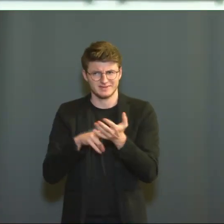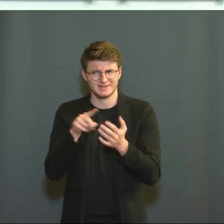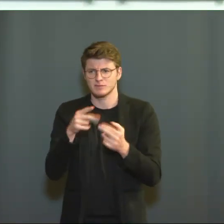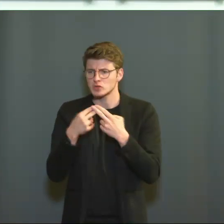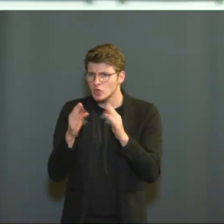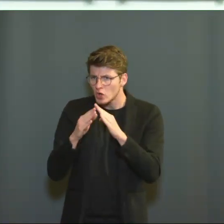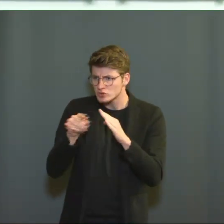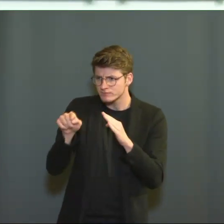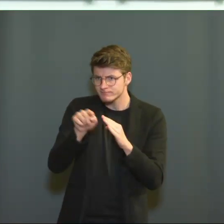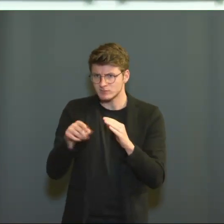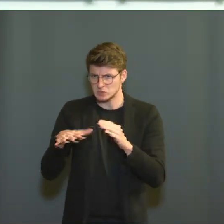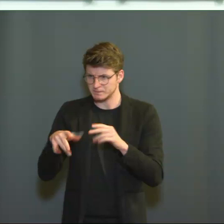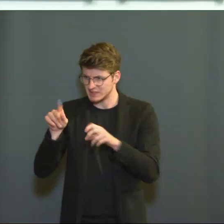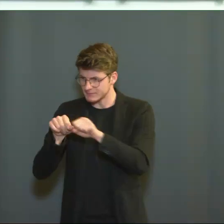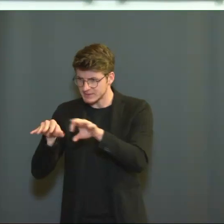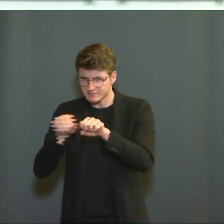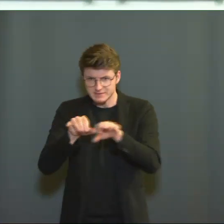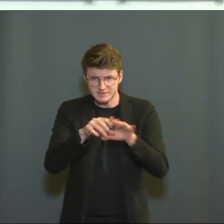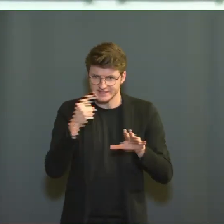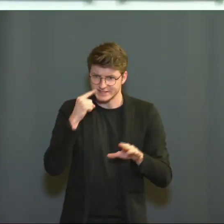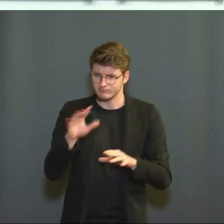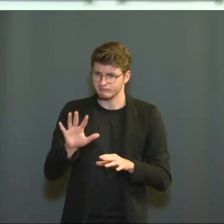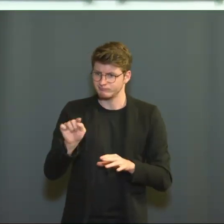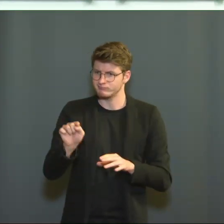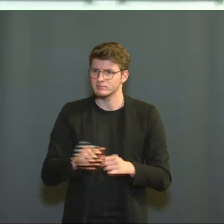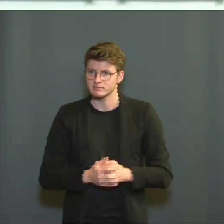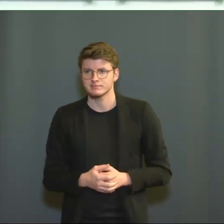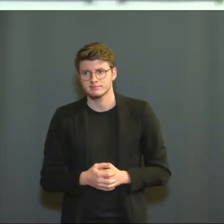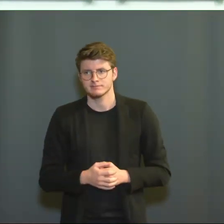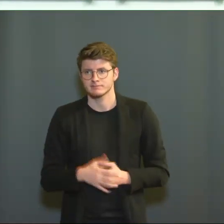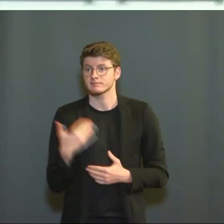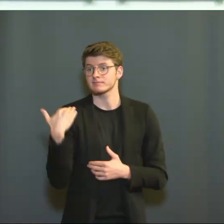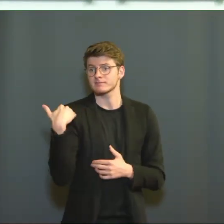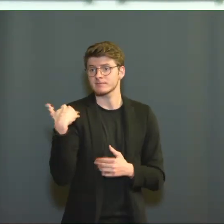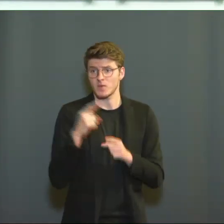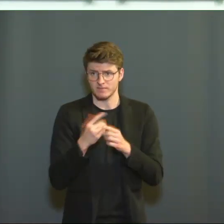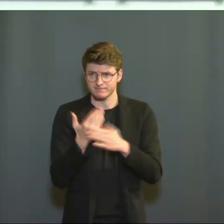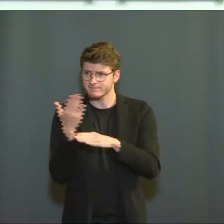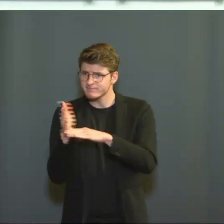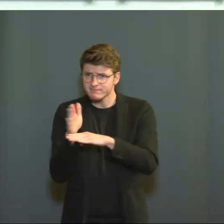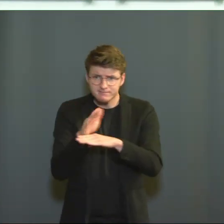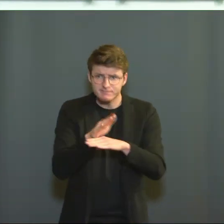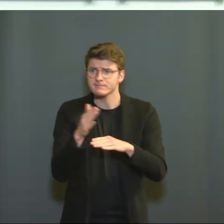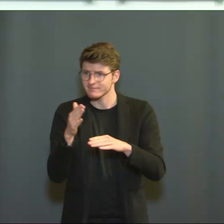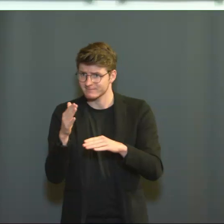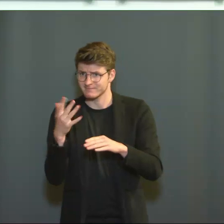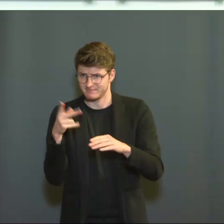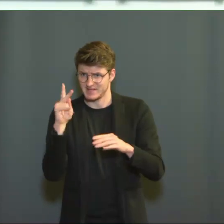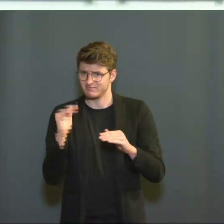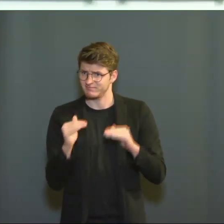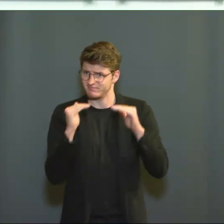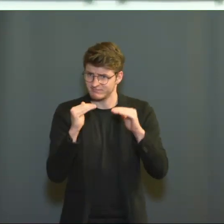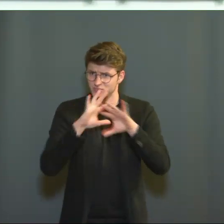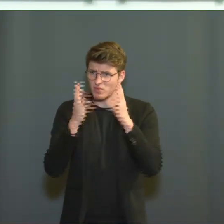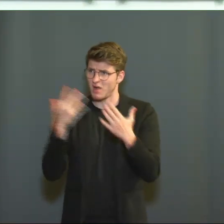Met deze nieuwe overlijdens hebben we ook de betreurenswaardige symbolische grens van 10.000